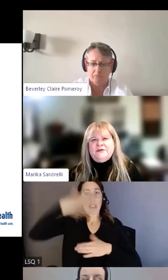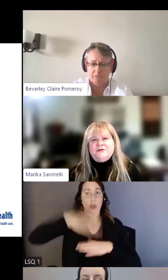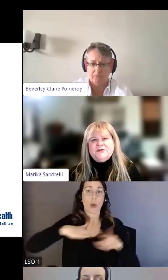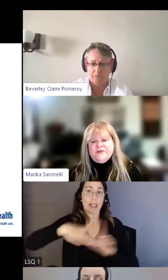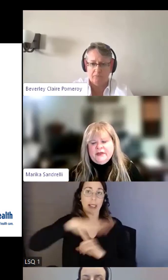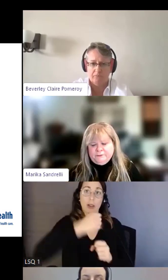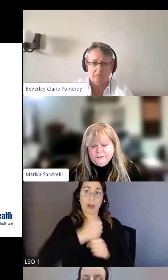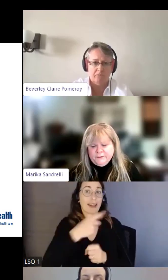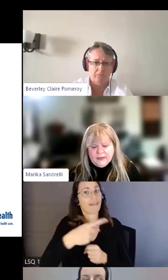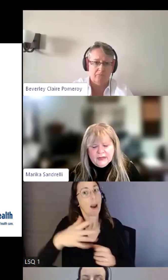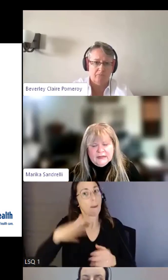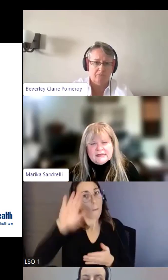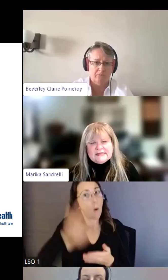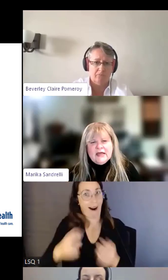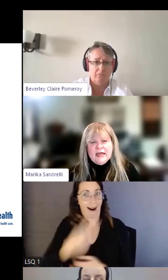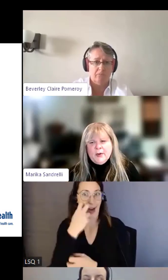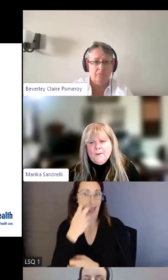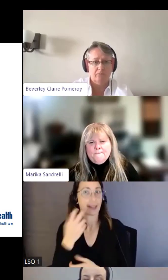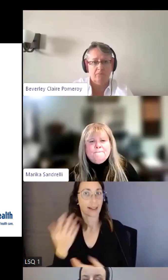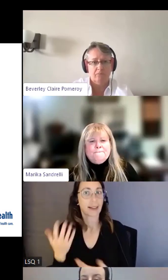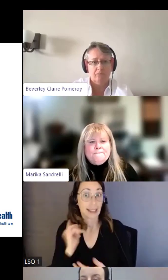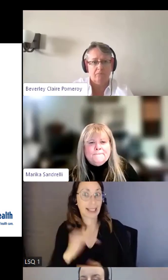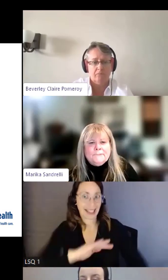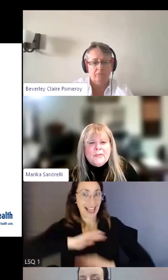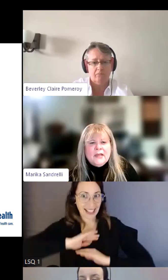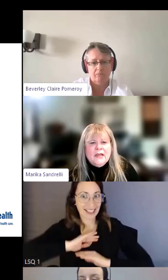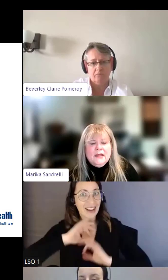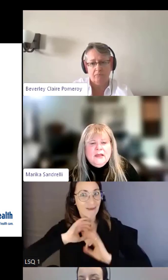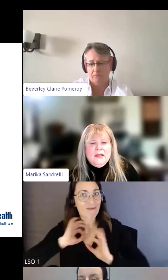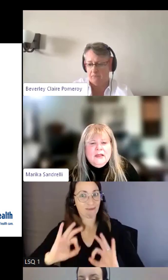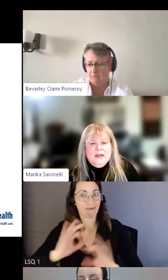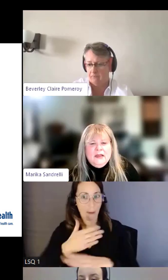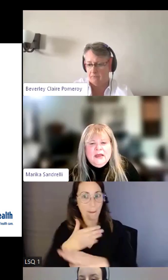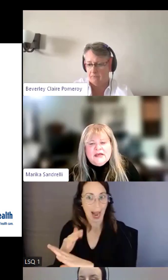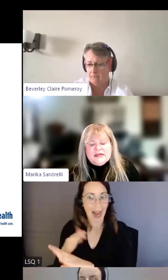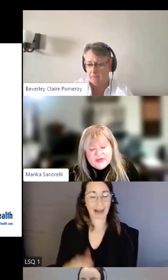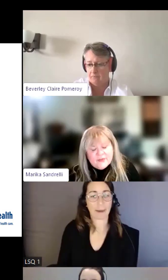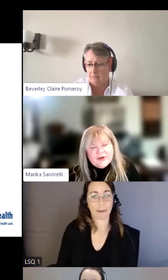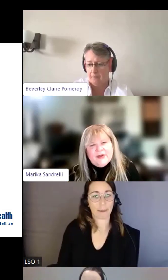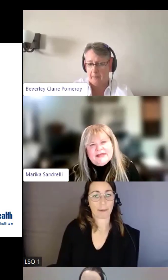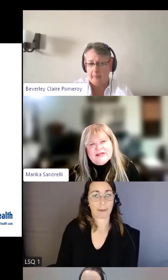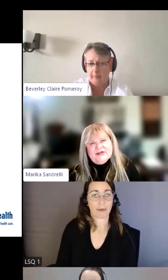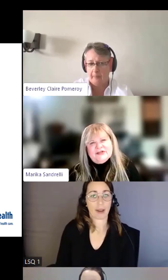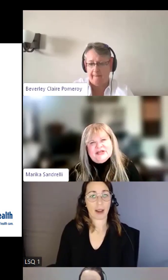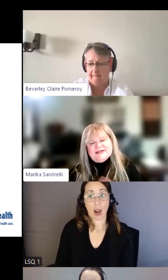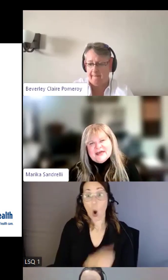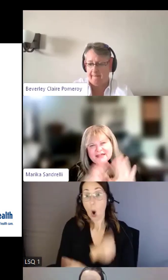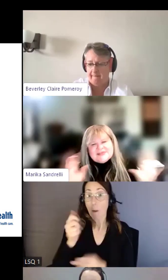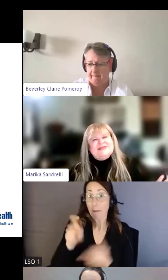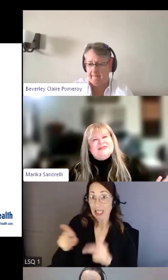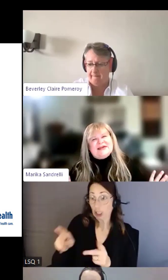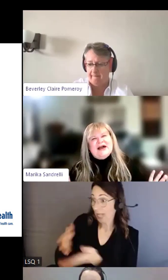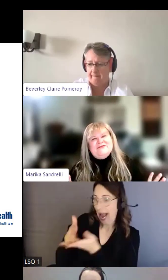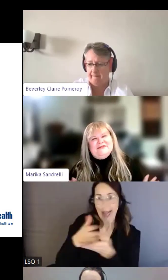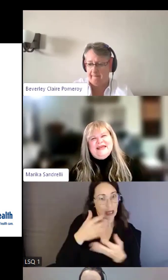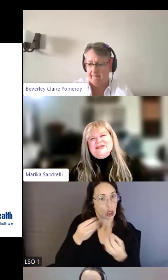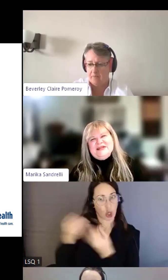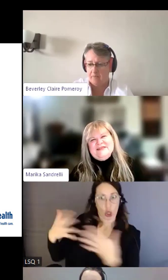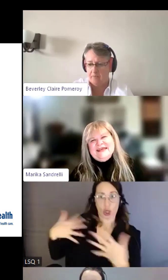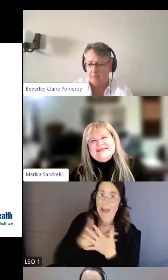ne retraumatiseront pas les gens qu'ils aident. Prochaine diapo. Alors, ça nous donne un peu la fondation